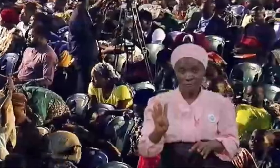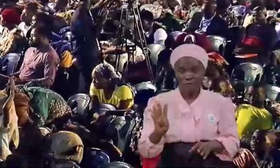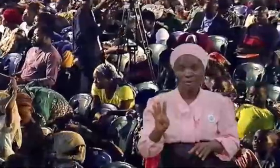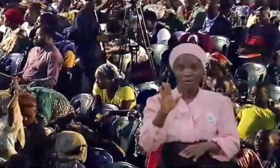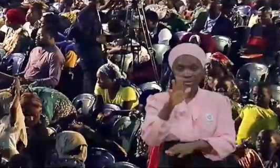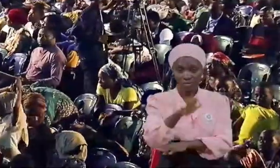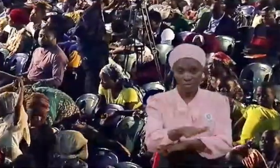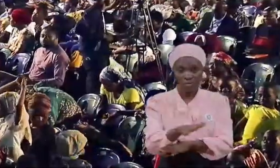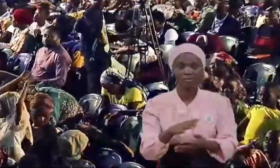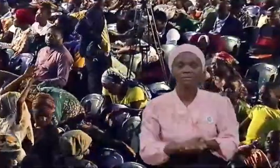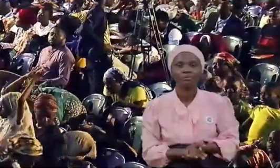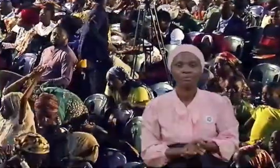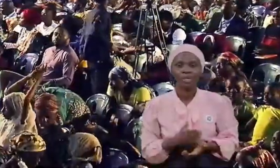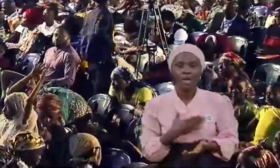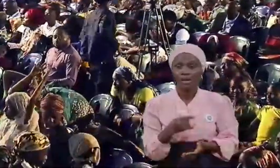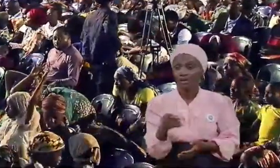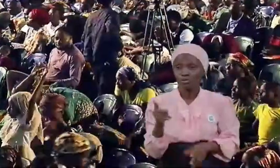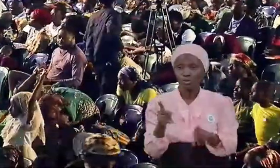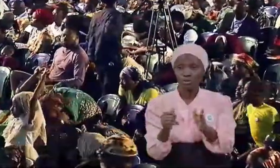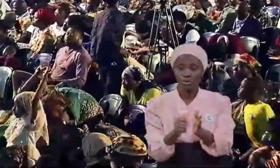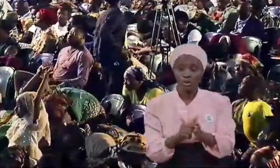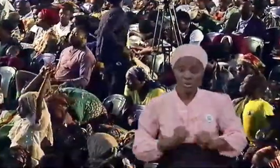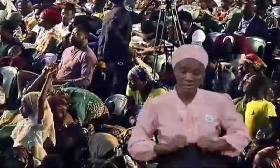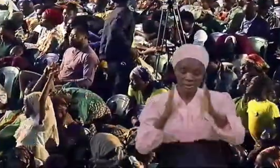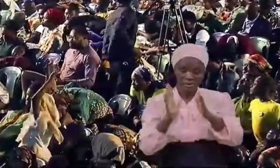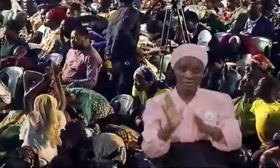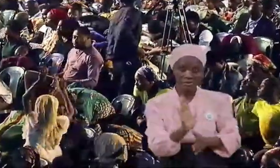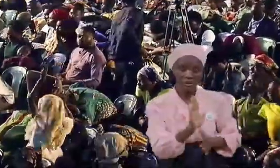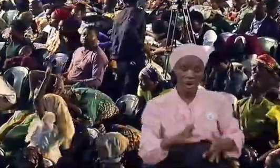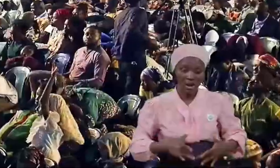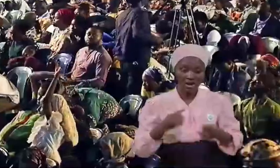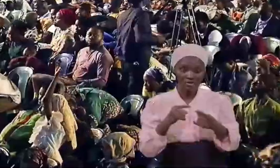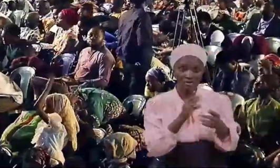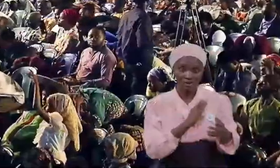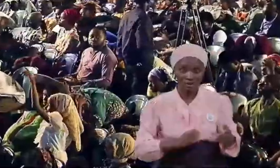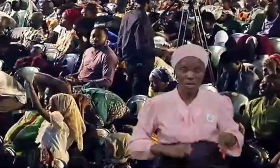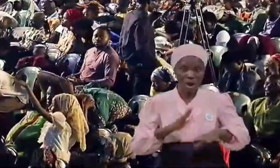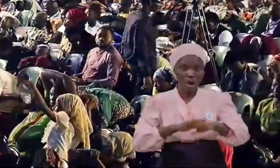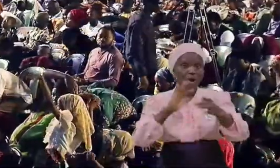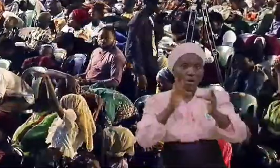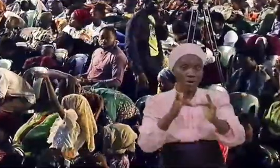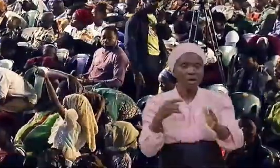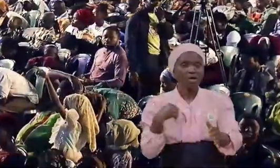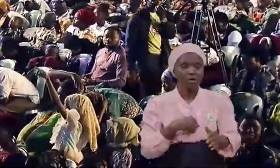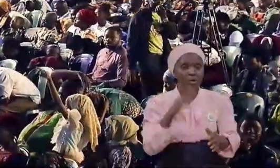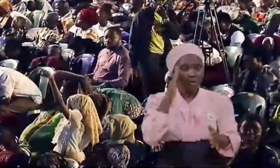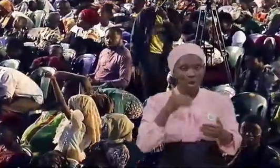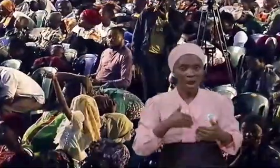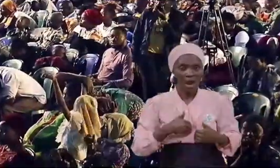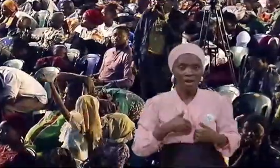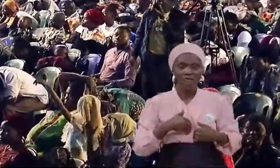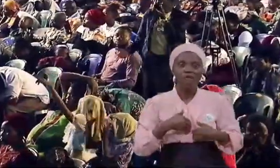Maintenant, vous qui êtes en ligne, il y aura un banquet en ligne également. Le même dimanche